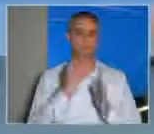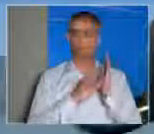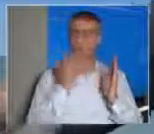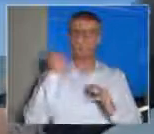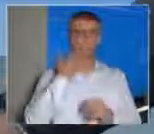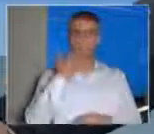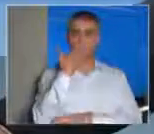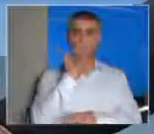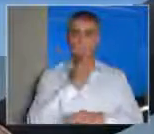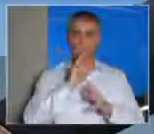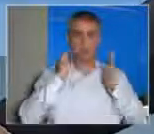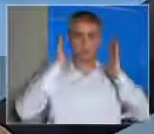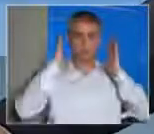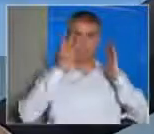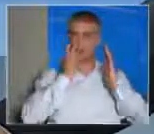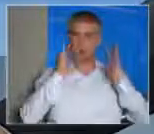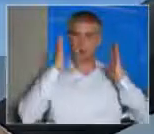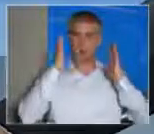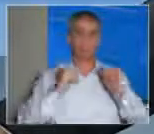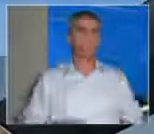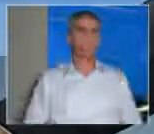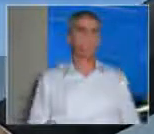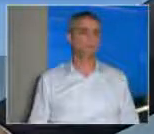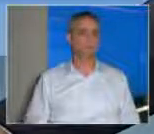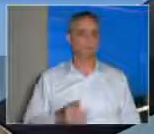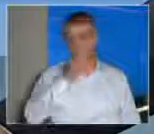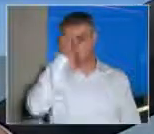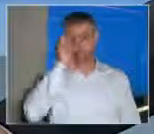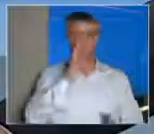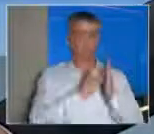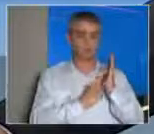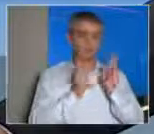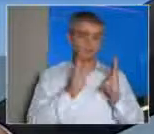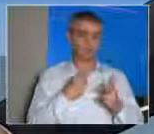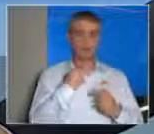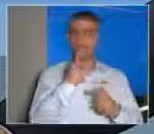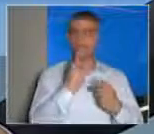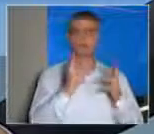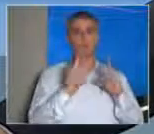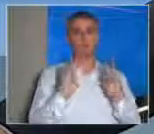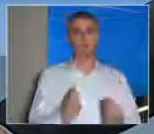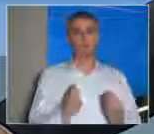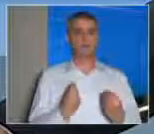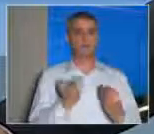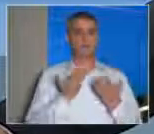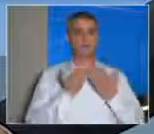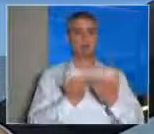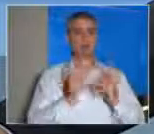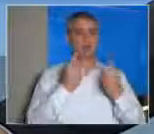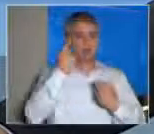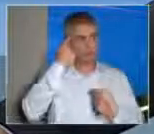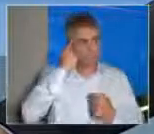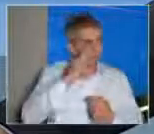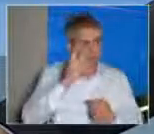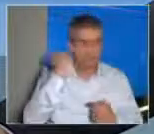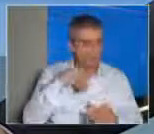לא... לא טרגדיה גדולה כל כך. כן, לא, מזל שיש חוק כזה, שאפשר ככה לצייר את זה בצורה טובה, ואז לסייע במקרה. אתה יודע,